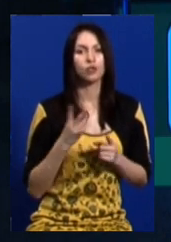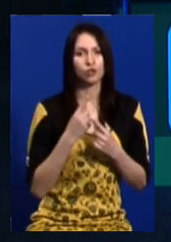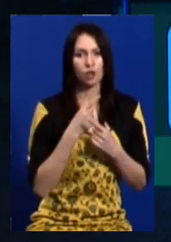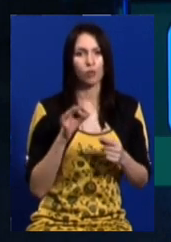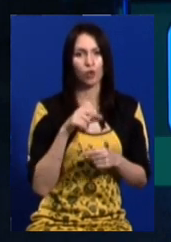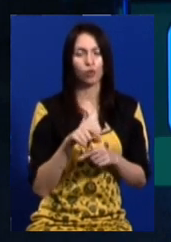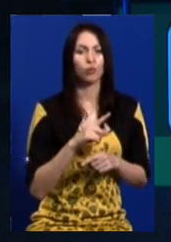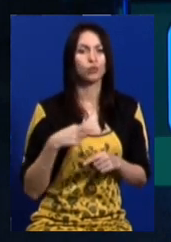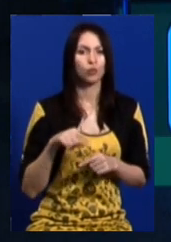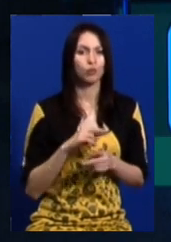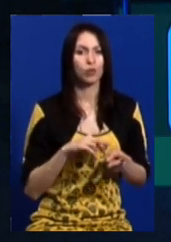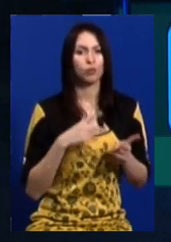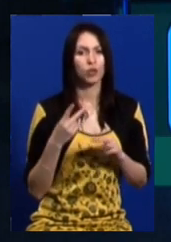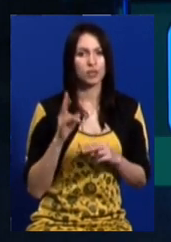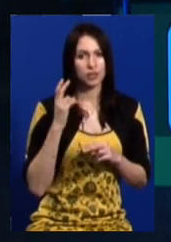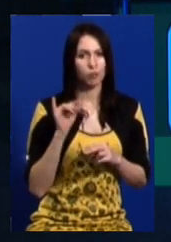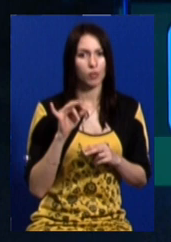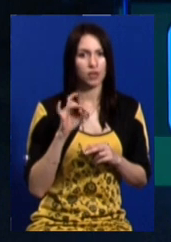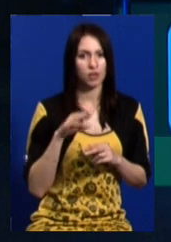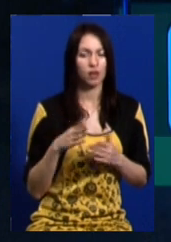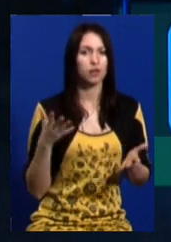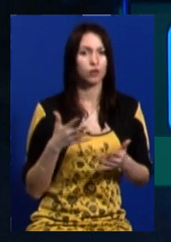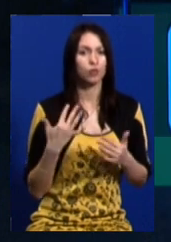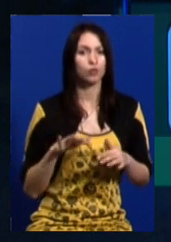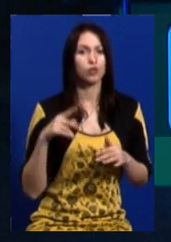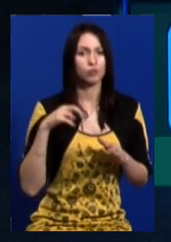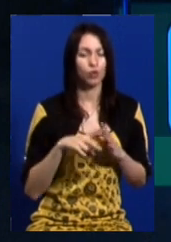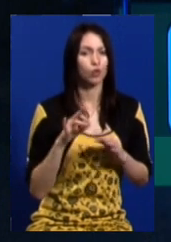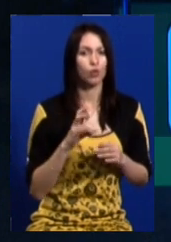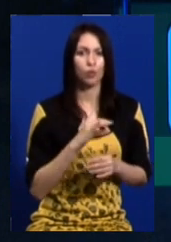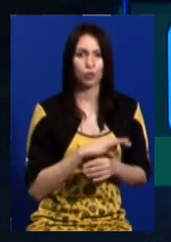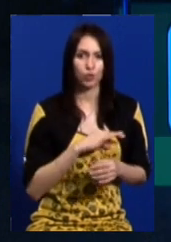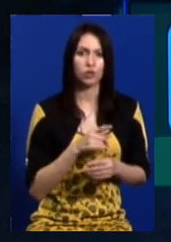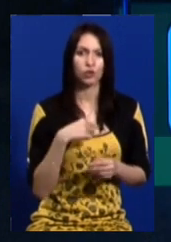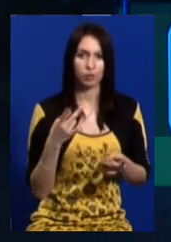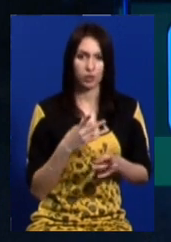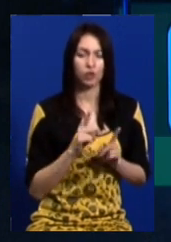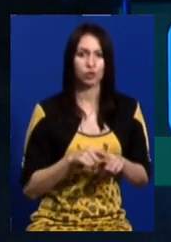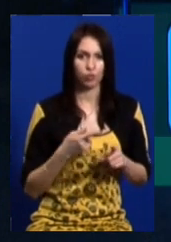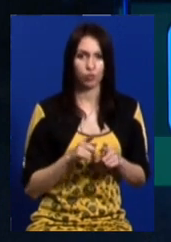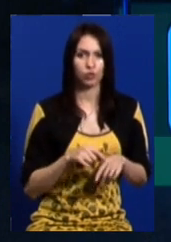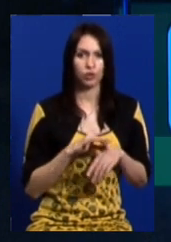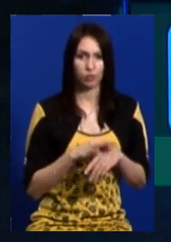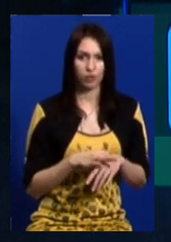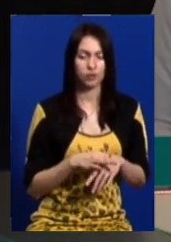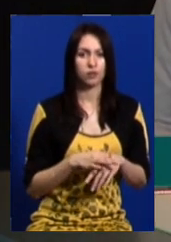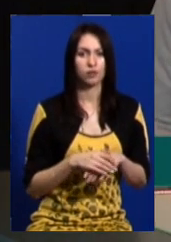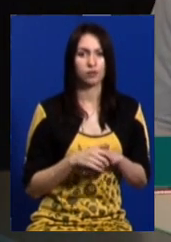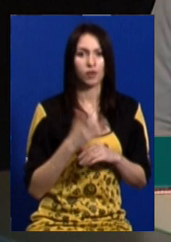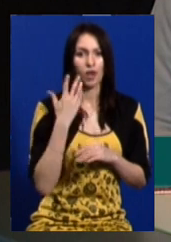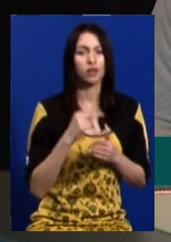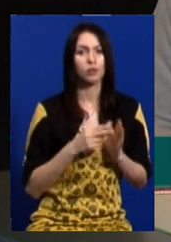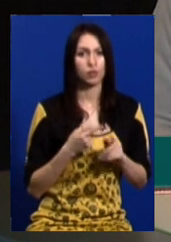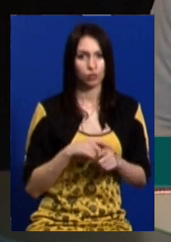що ми переходимо з Київського патріархату, який розпустився вже, але ми юридично повинні це теж провести єпархіальними зборами. Коли плануєте це